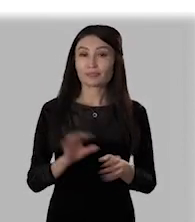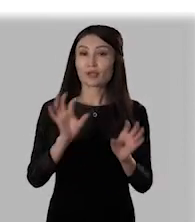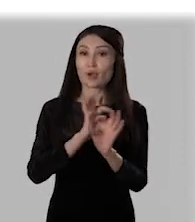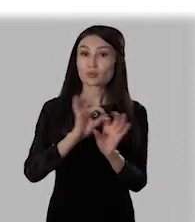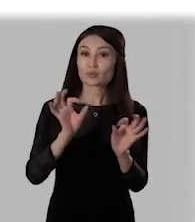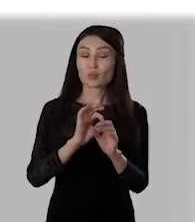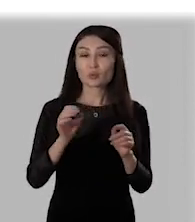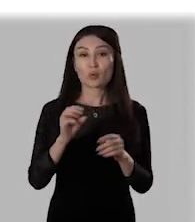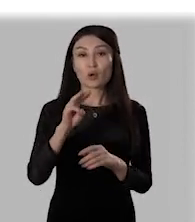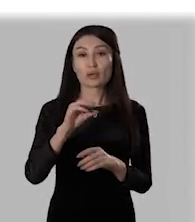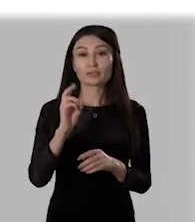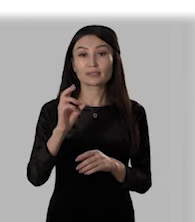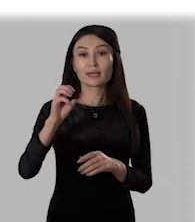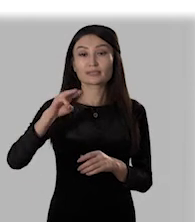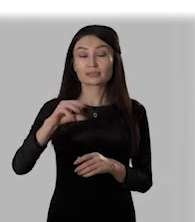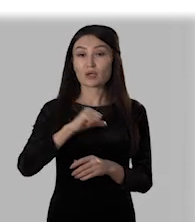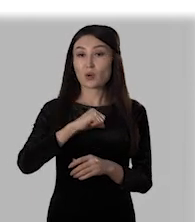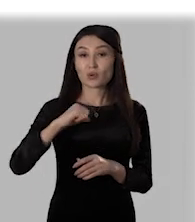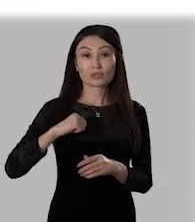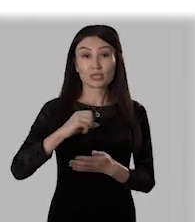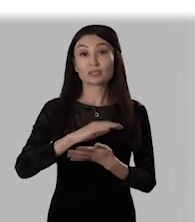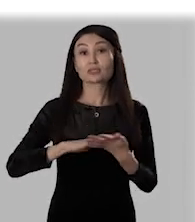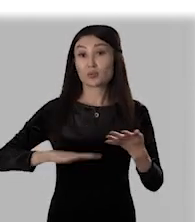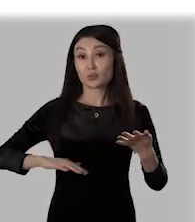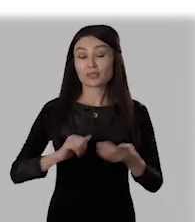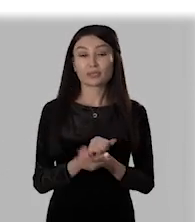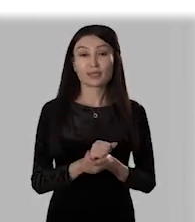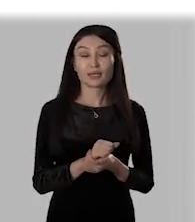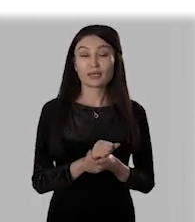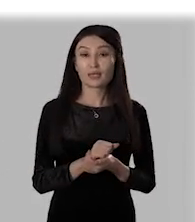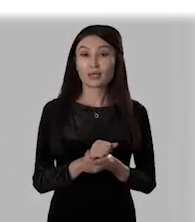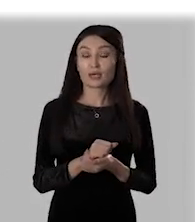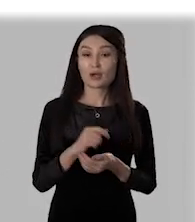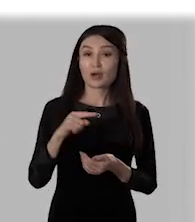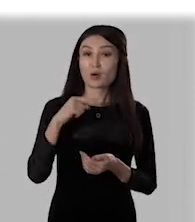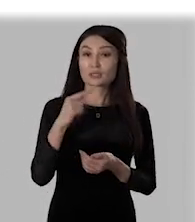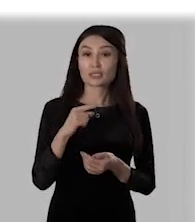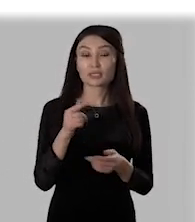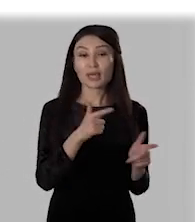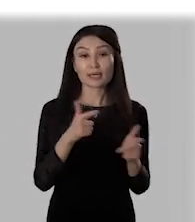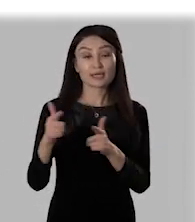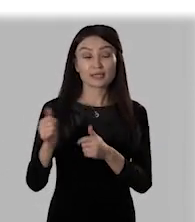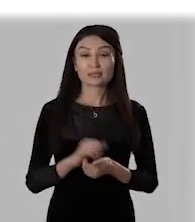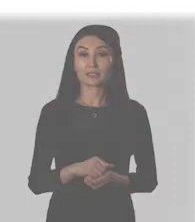Сүрөттөө текстин өз алдынча уланткыла. Озеки даярданасыңар.